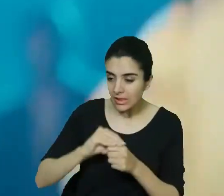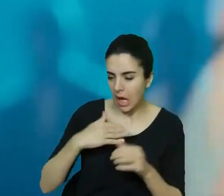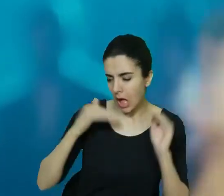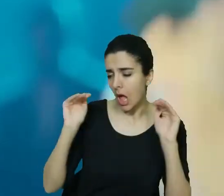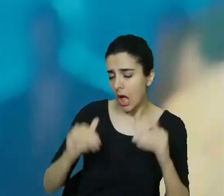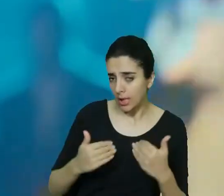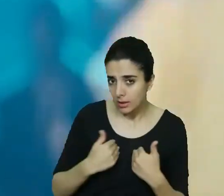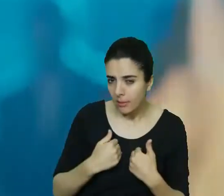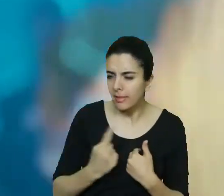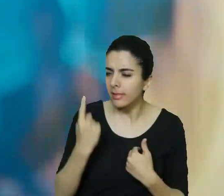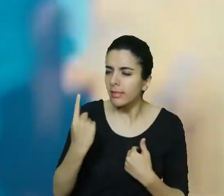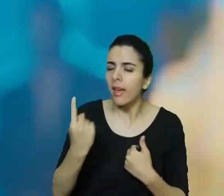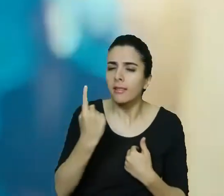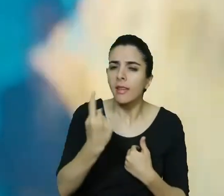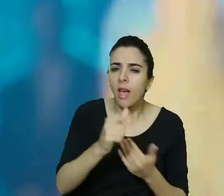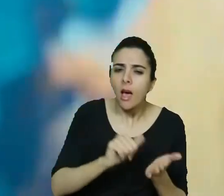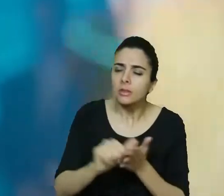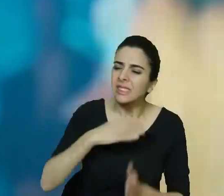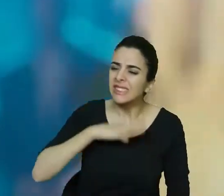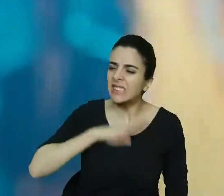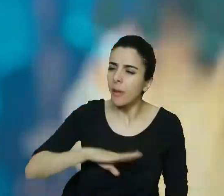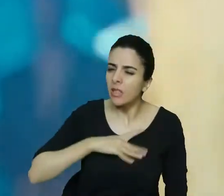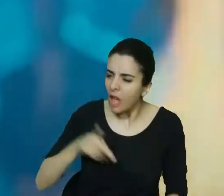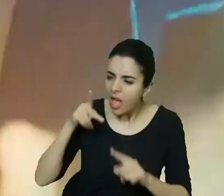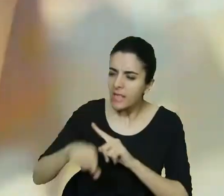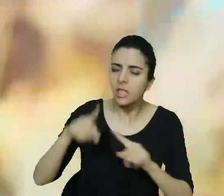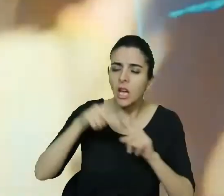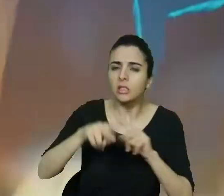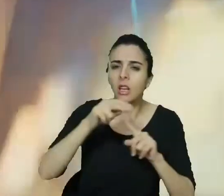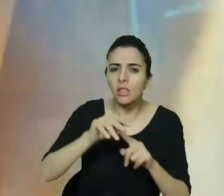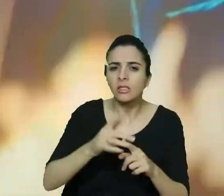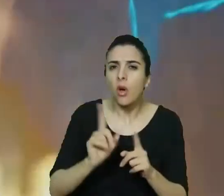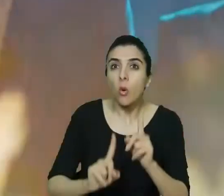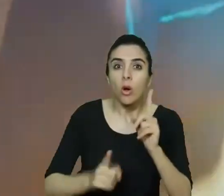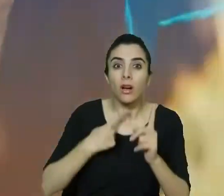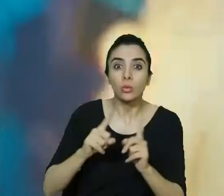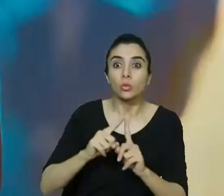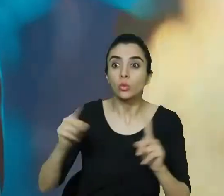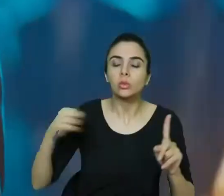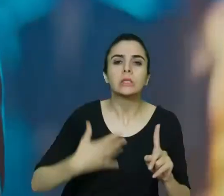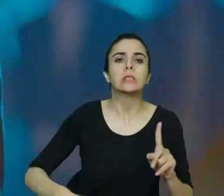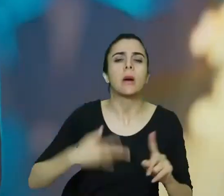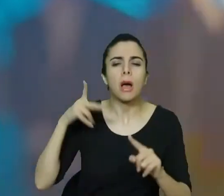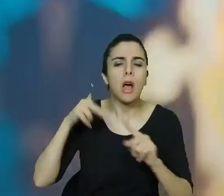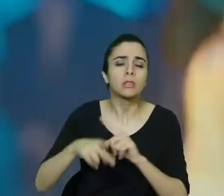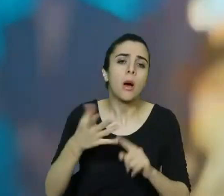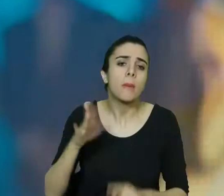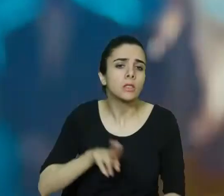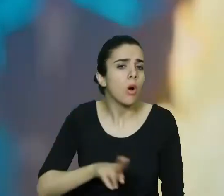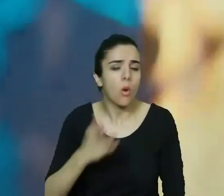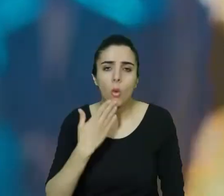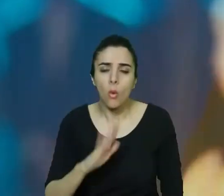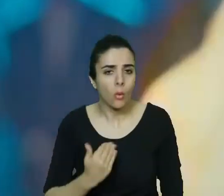buradayız. Tek tek. Sabırla keseceğiz o kökleri. Hiç usanmadan. Başka çaremiz